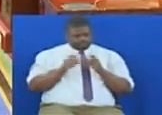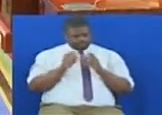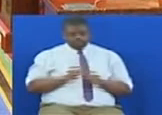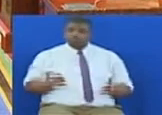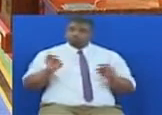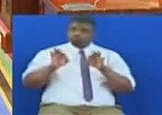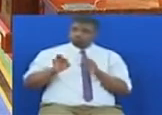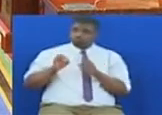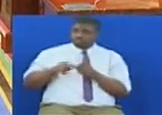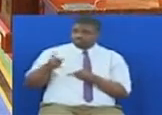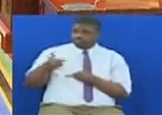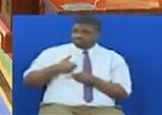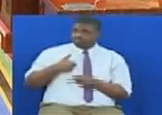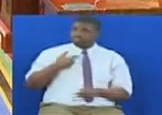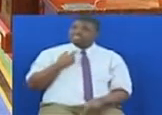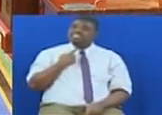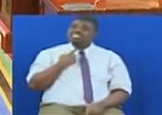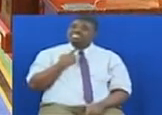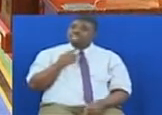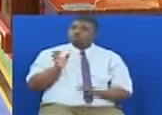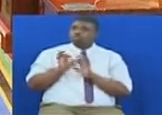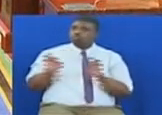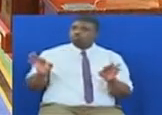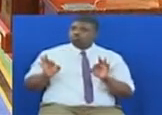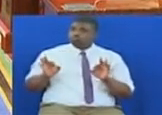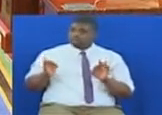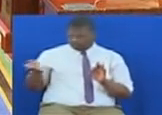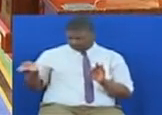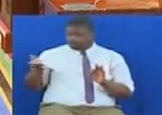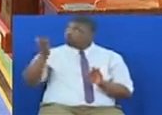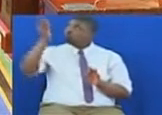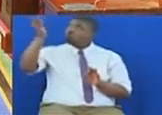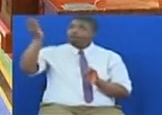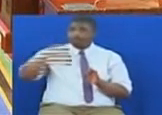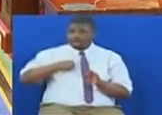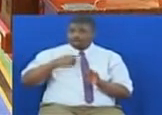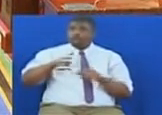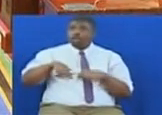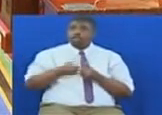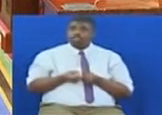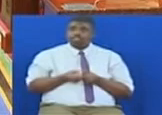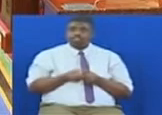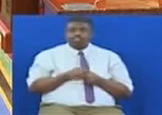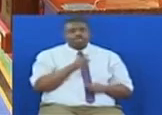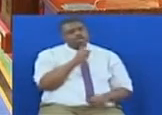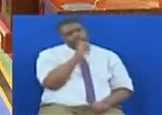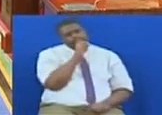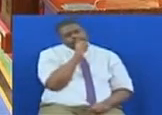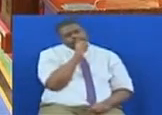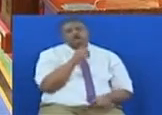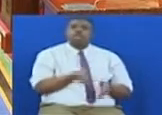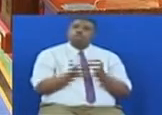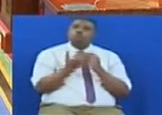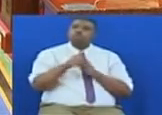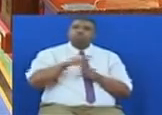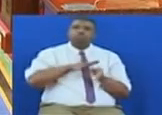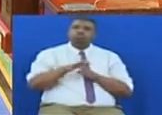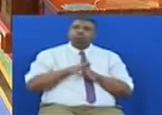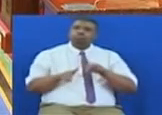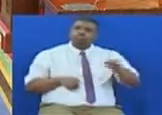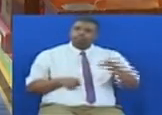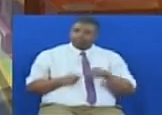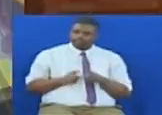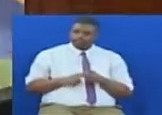Mimi nimepewa sauti nzuri, lakini naweza kukaa kimya nisitumie kipaji hicho. Sasa rais